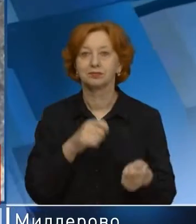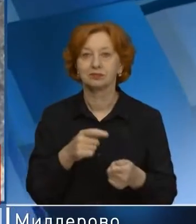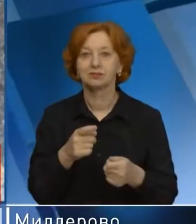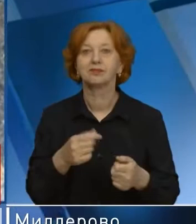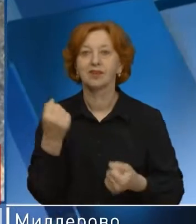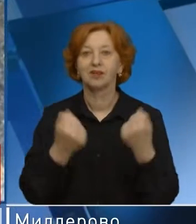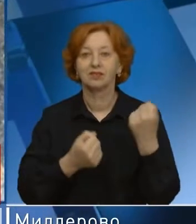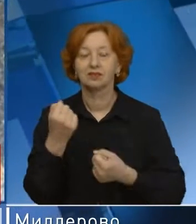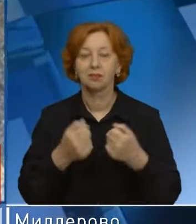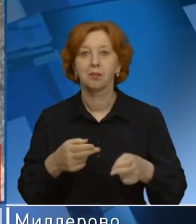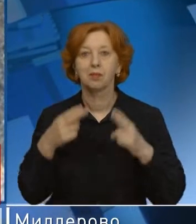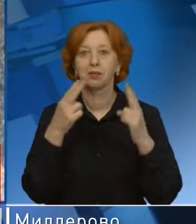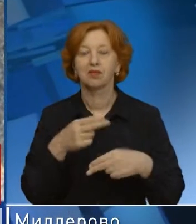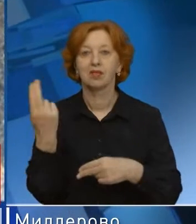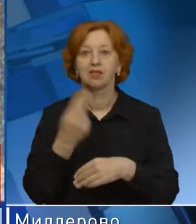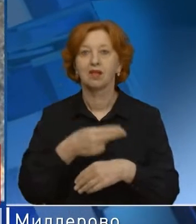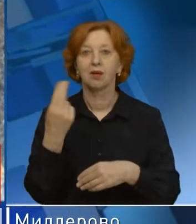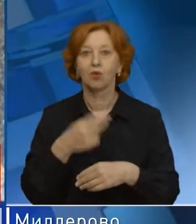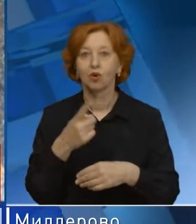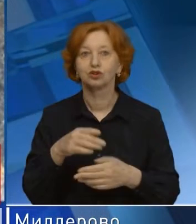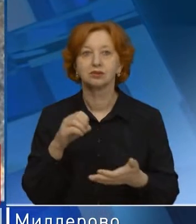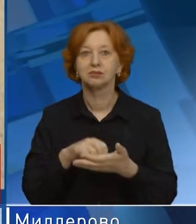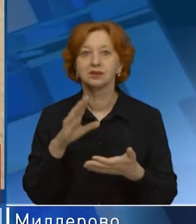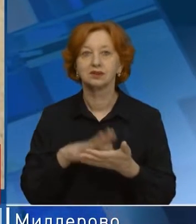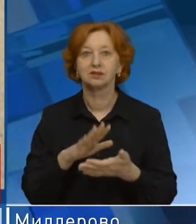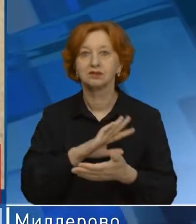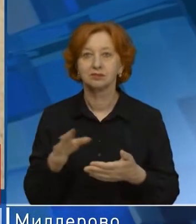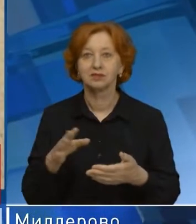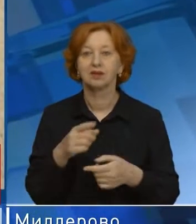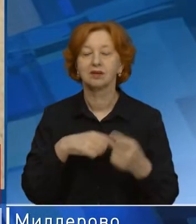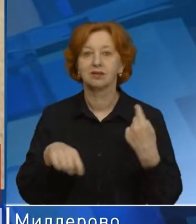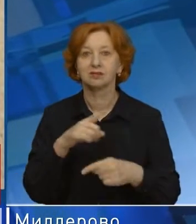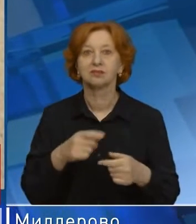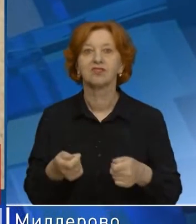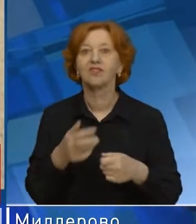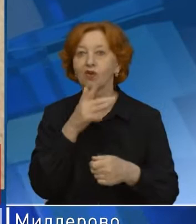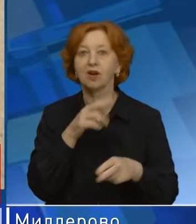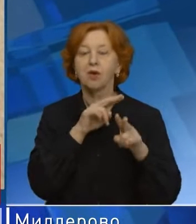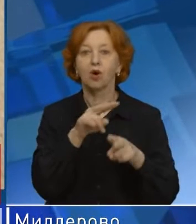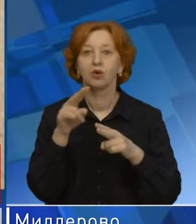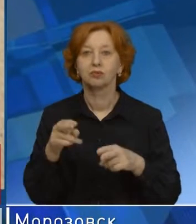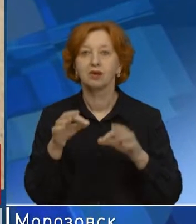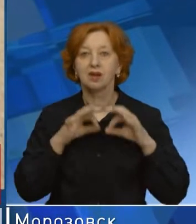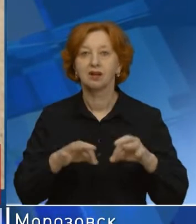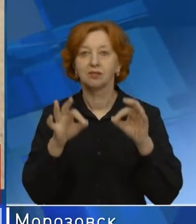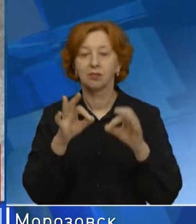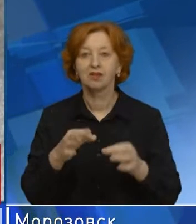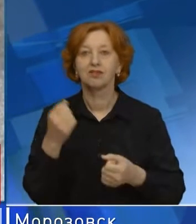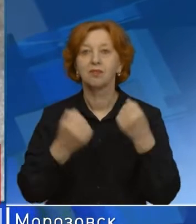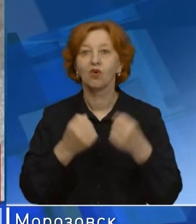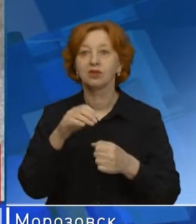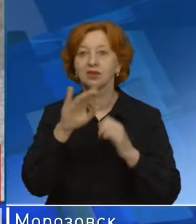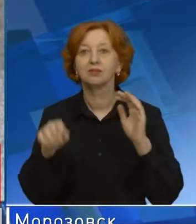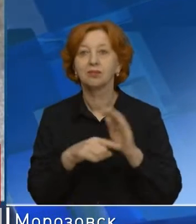Автомобиль ВАЗ прибыл на таможенный пост Гуково со стороны сопредельного государства. Во время осмотра транспортного средства под водительским